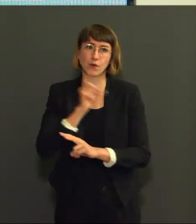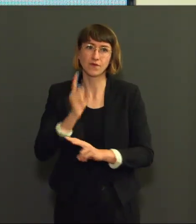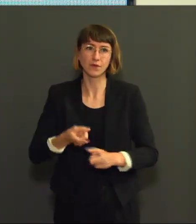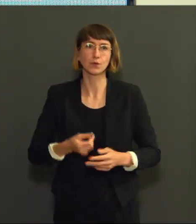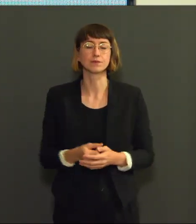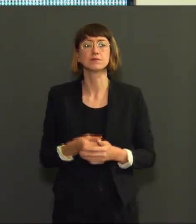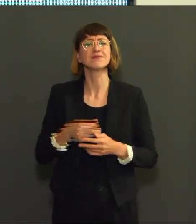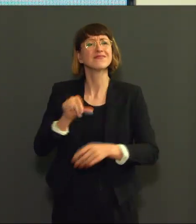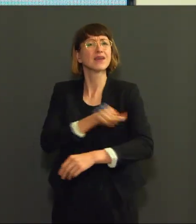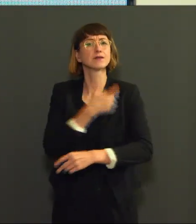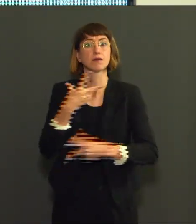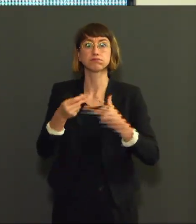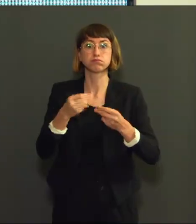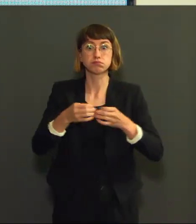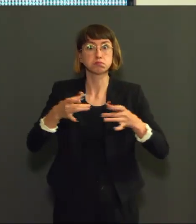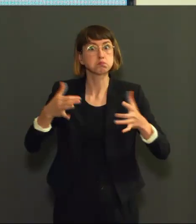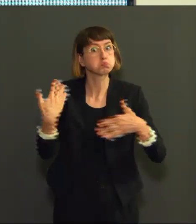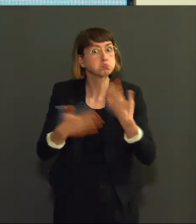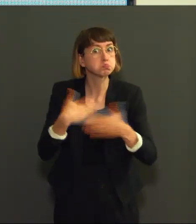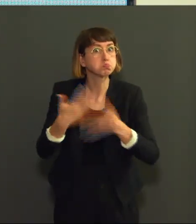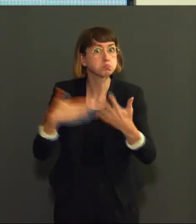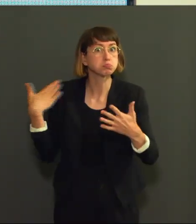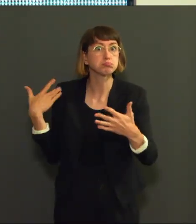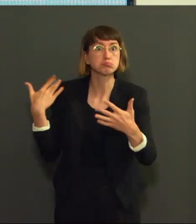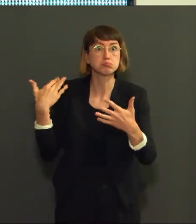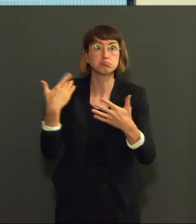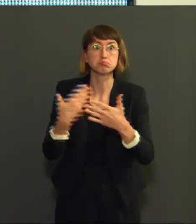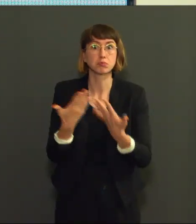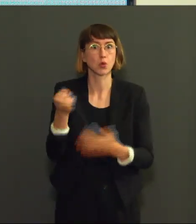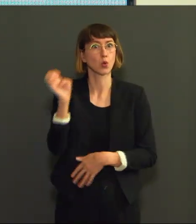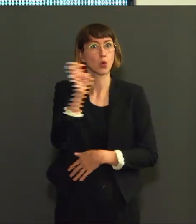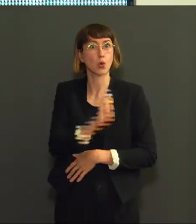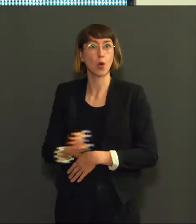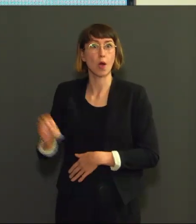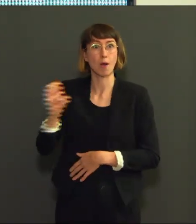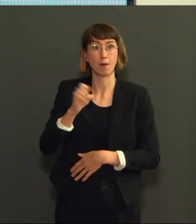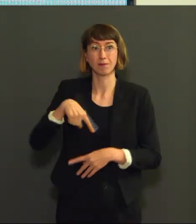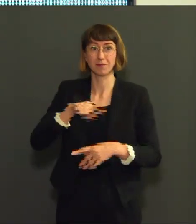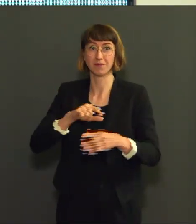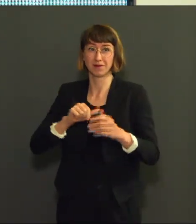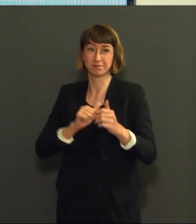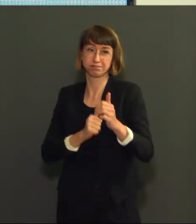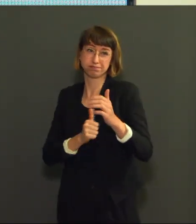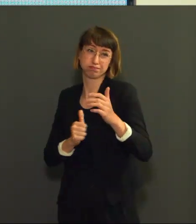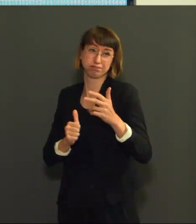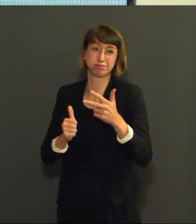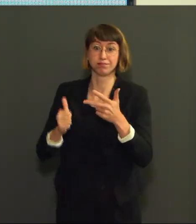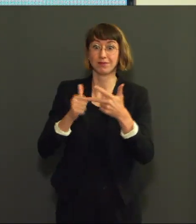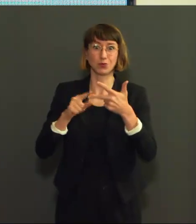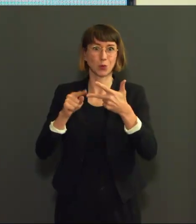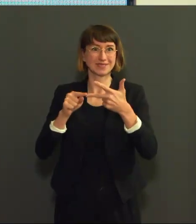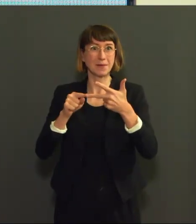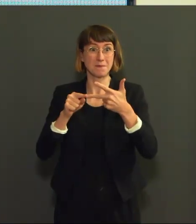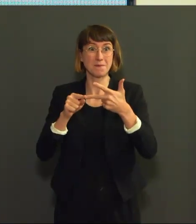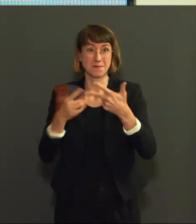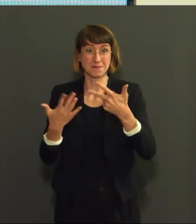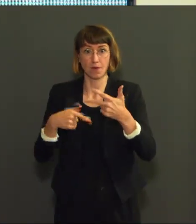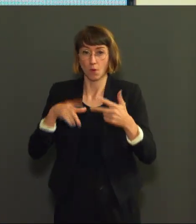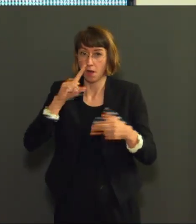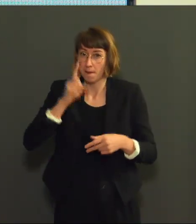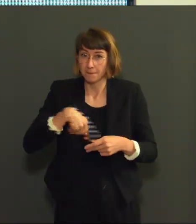se place dans les pays qui vaccinent le plus rapidement, le plus de personnes déjà depuis plusieurs semaines, mais elle est loin d'être